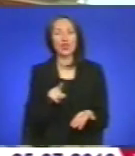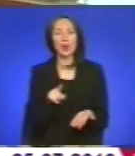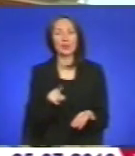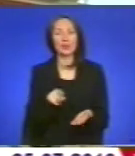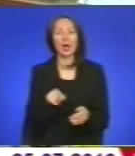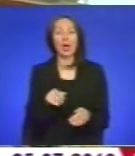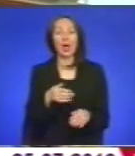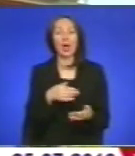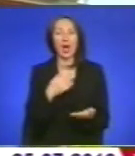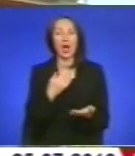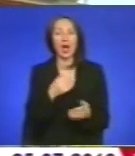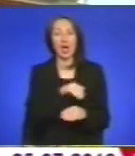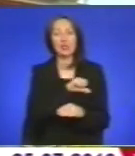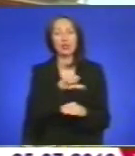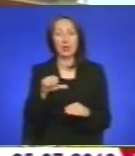зовнішня частина